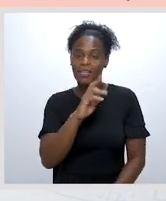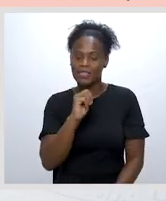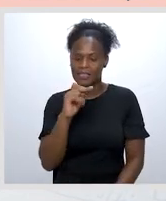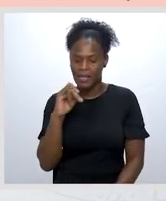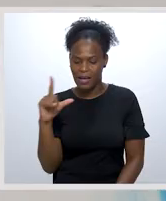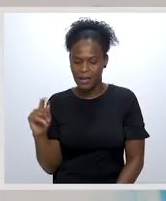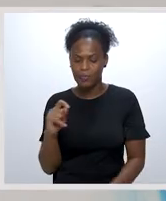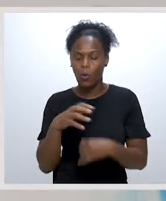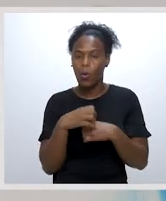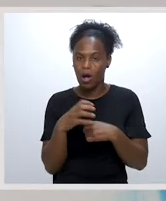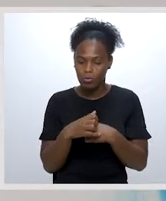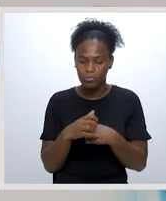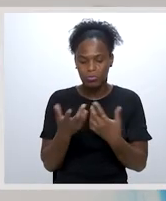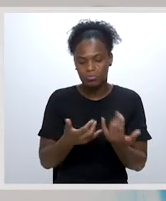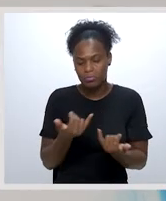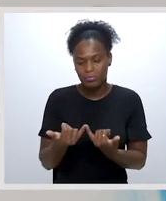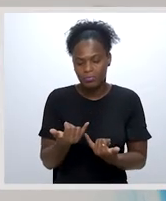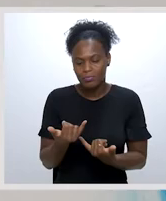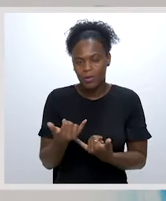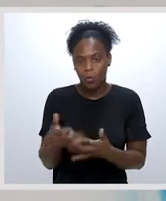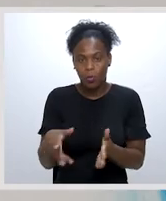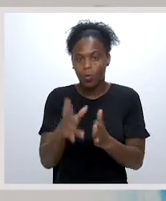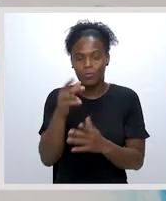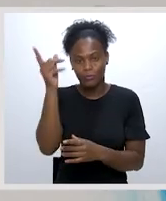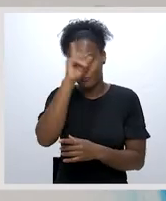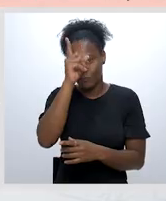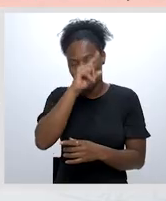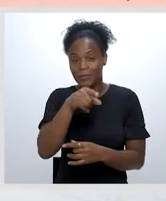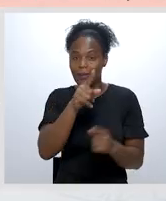Dunkerque. Vas-y, fais la bonne association.